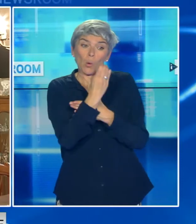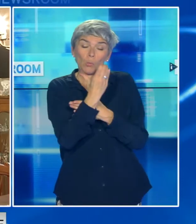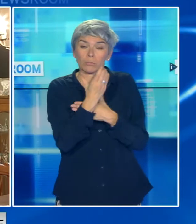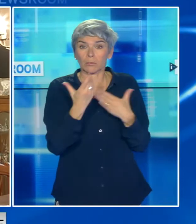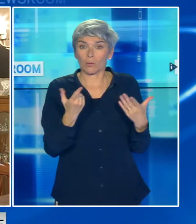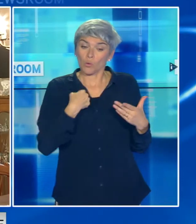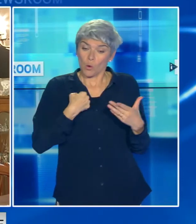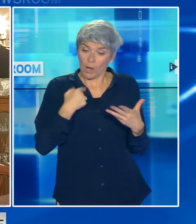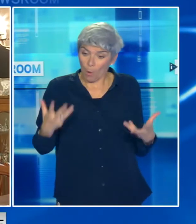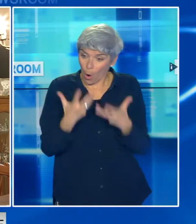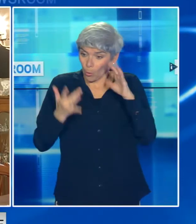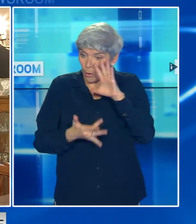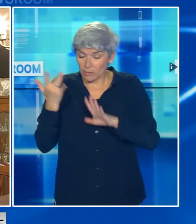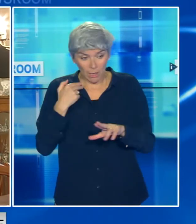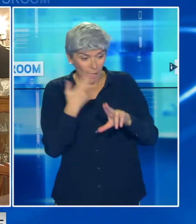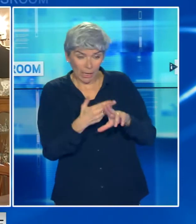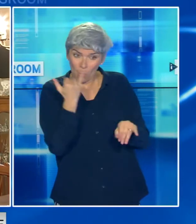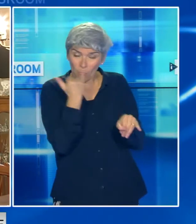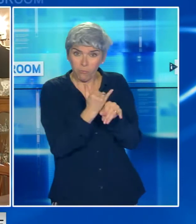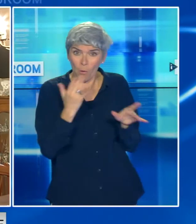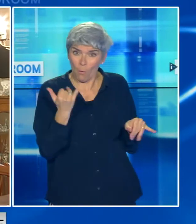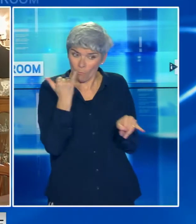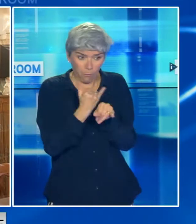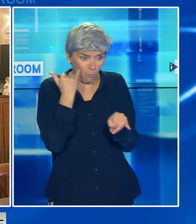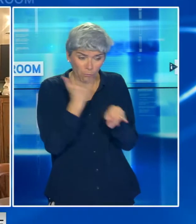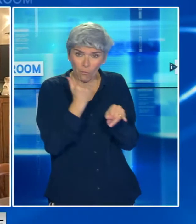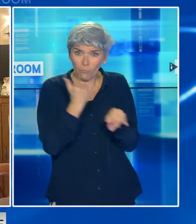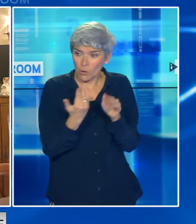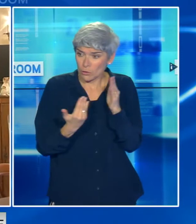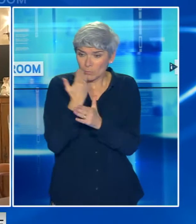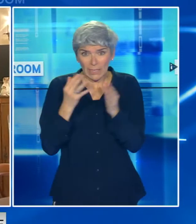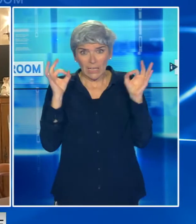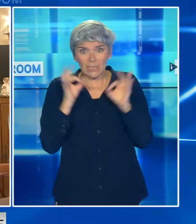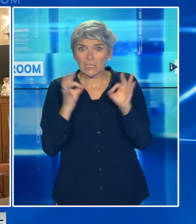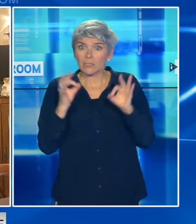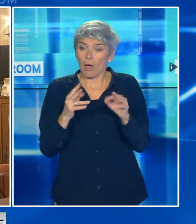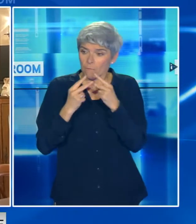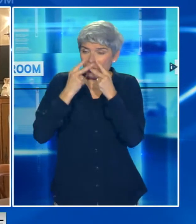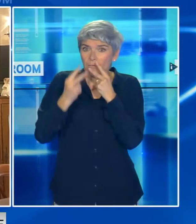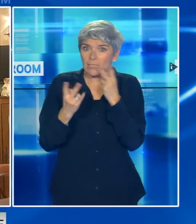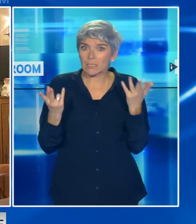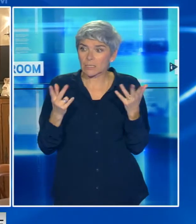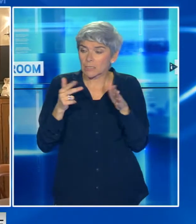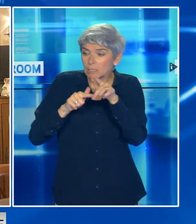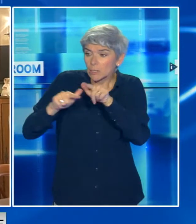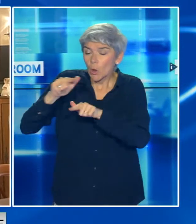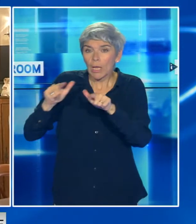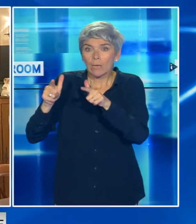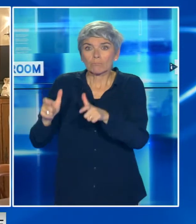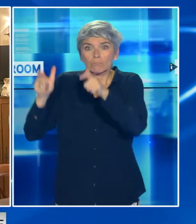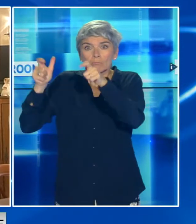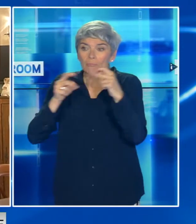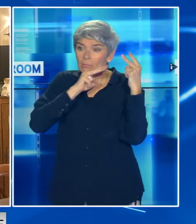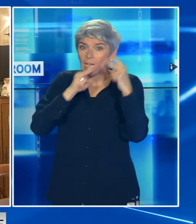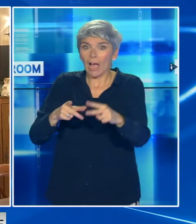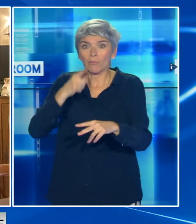d'être pro-migrants. Je lui réponds que c'est faux, faux et faux. Ce matin à 10h, donc devant le local, est arrivé